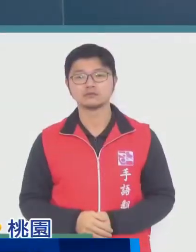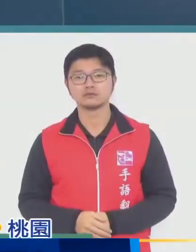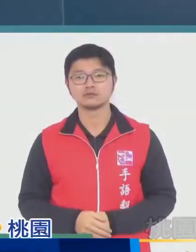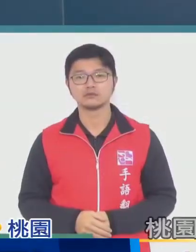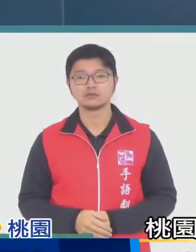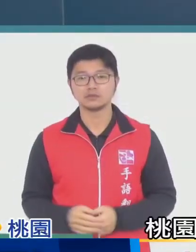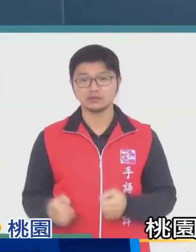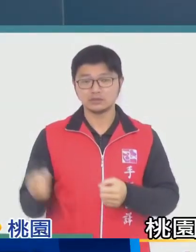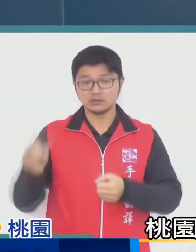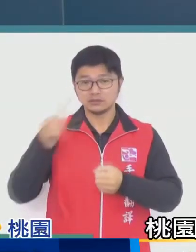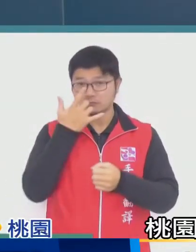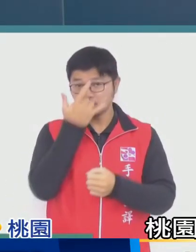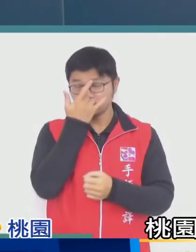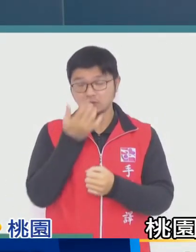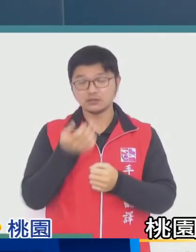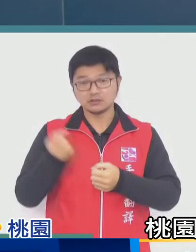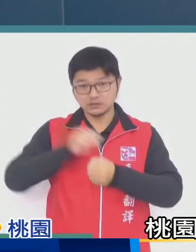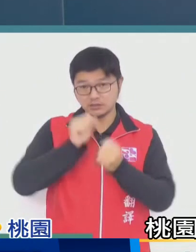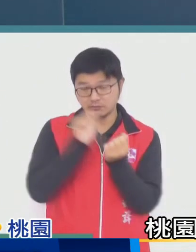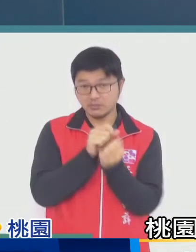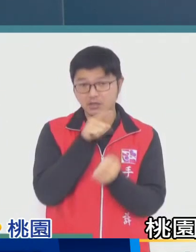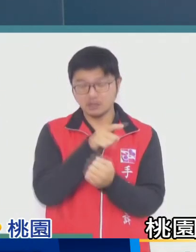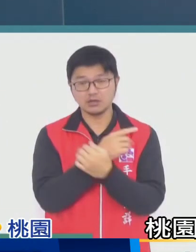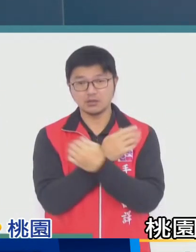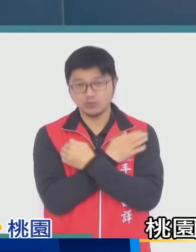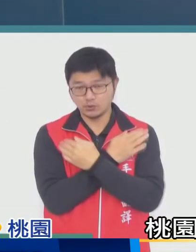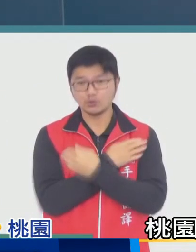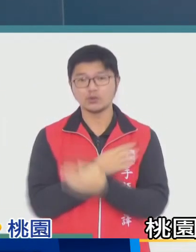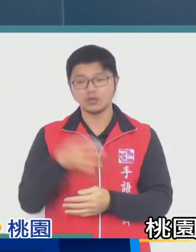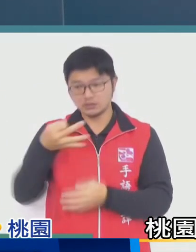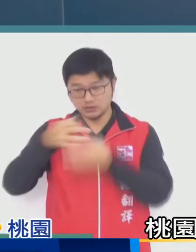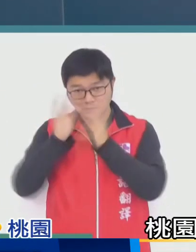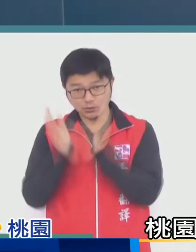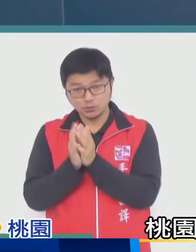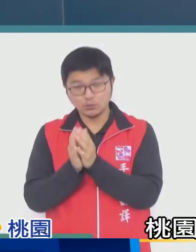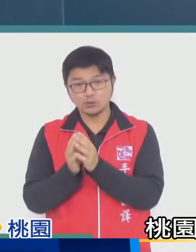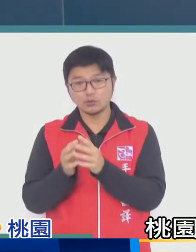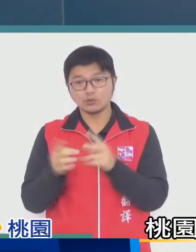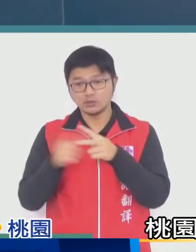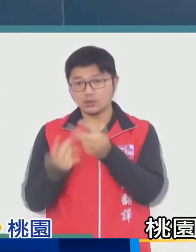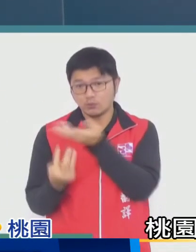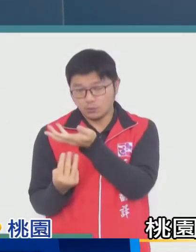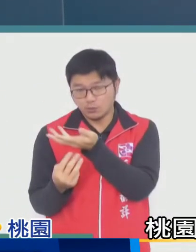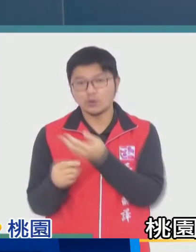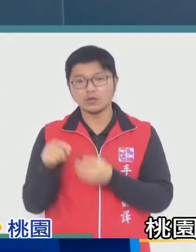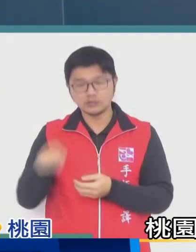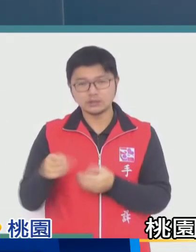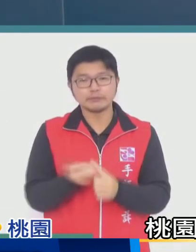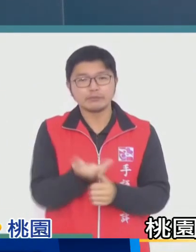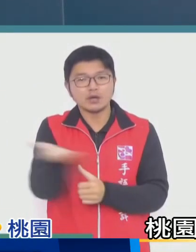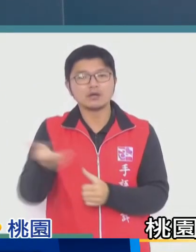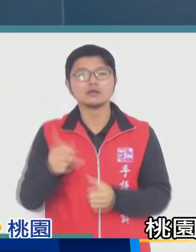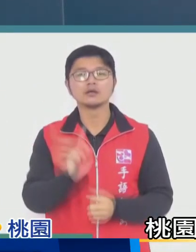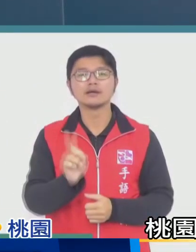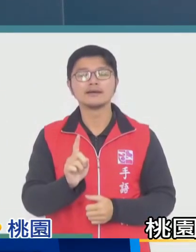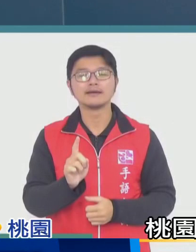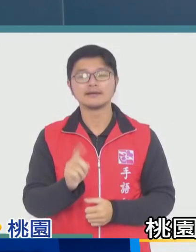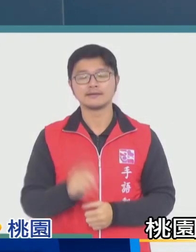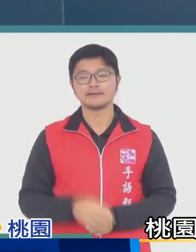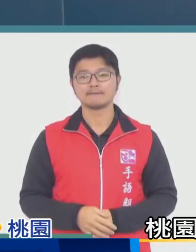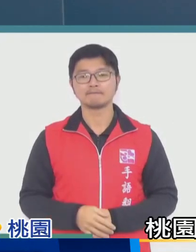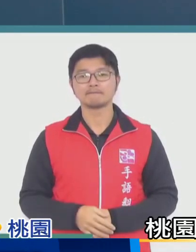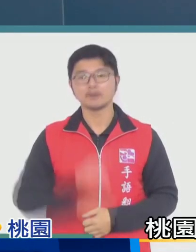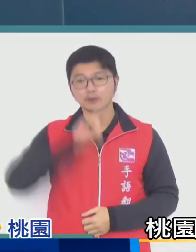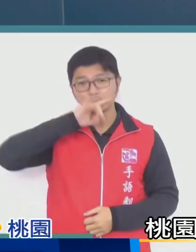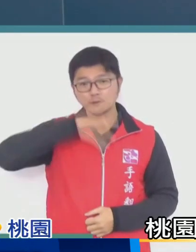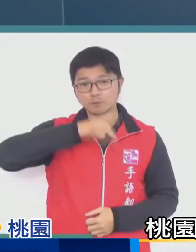贝尔幼儿园以及前都刷刷锅这个群聚感染衍生的，就是一位越南